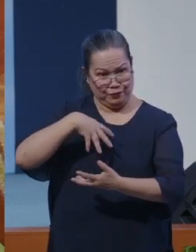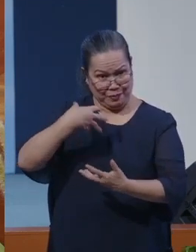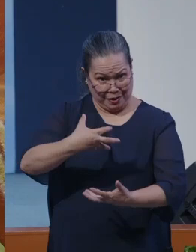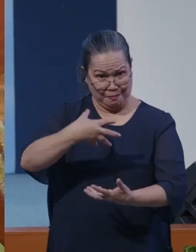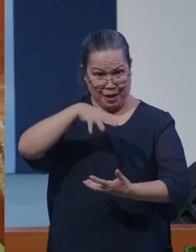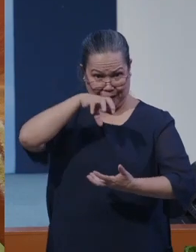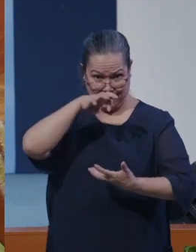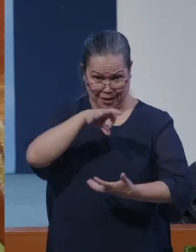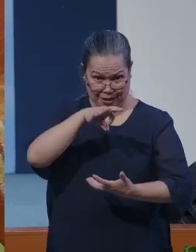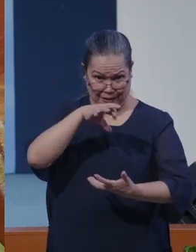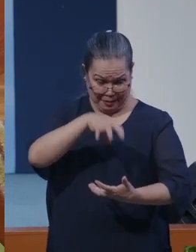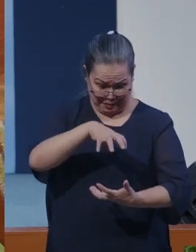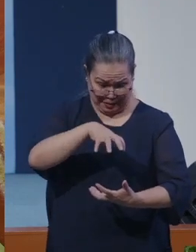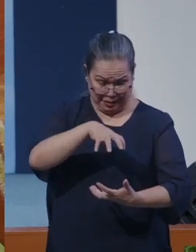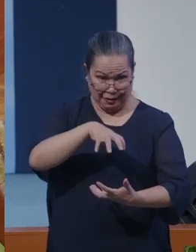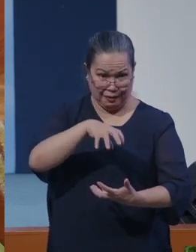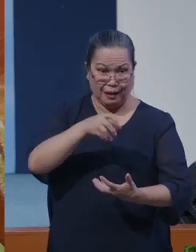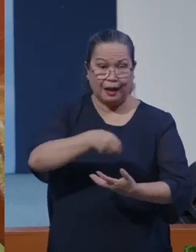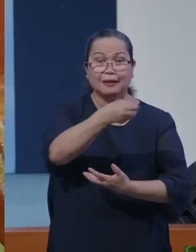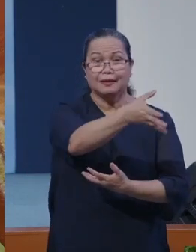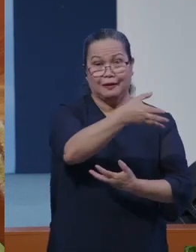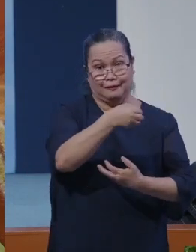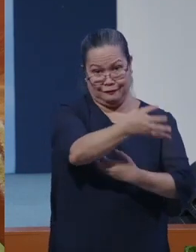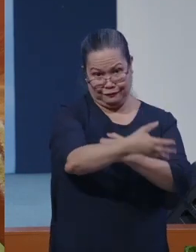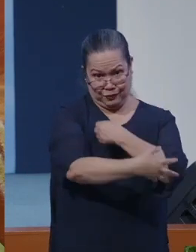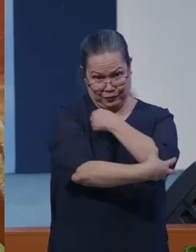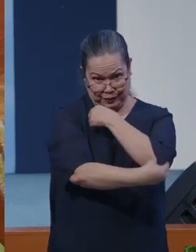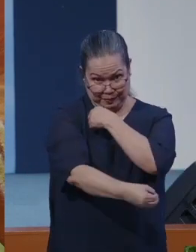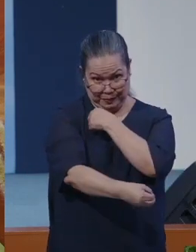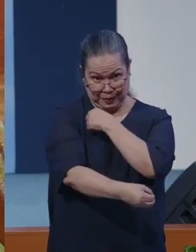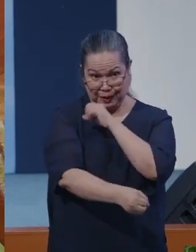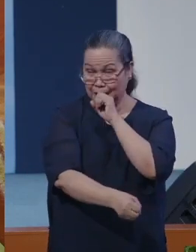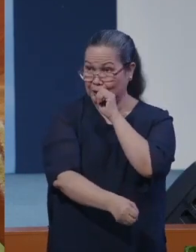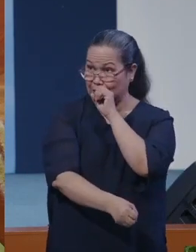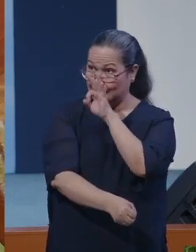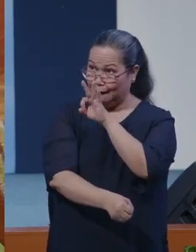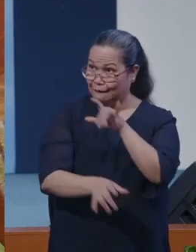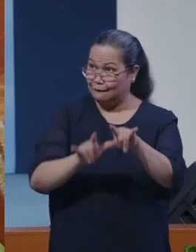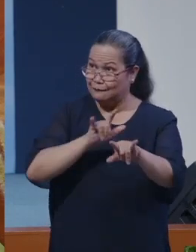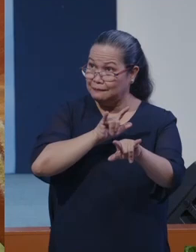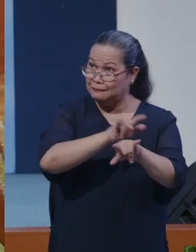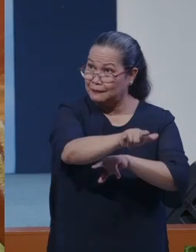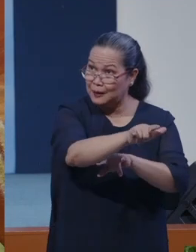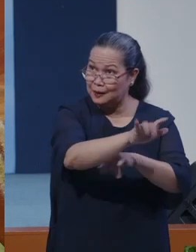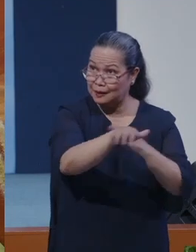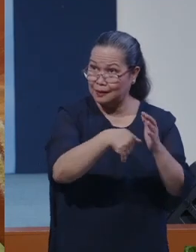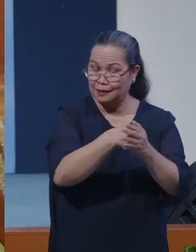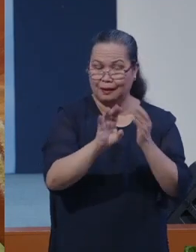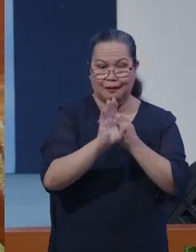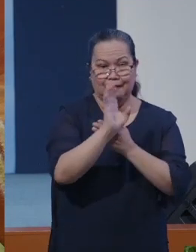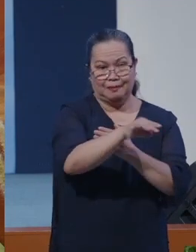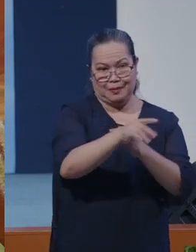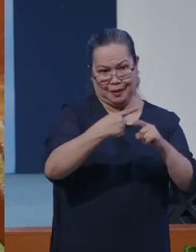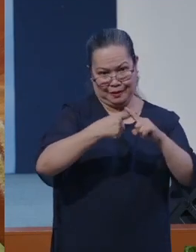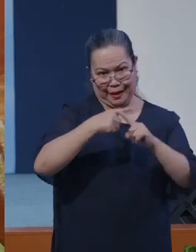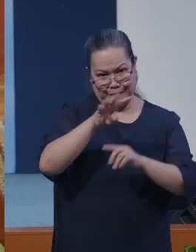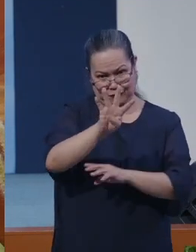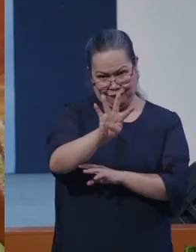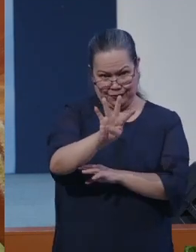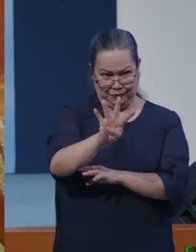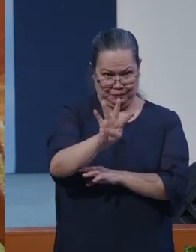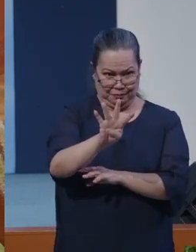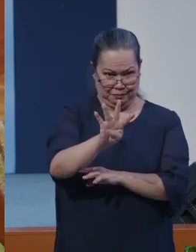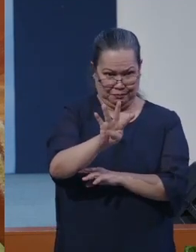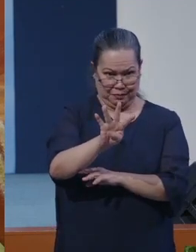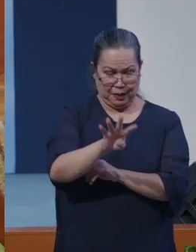poor. And if I have defrauded anyone of anything, I restore it fourfold. Aba,